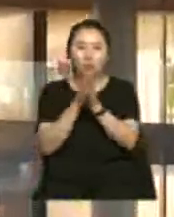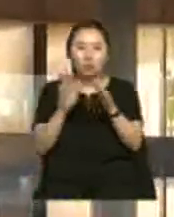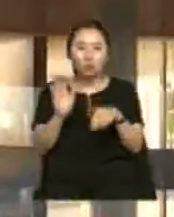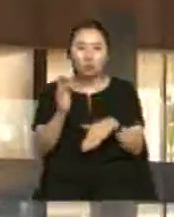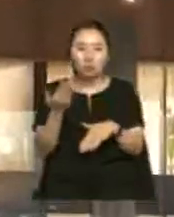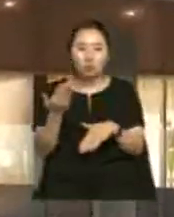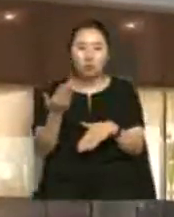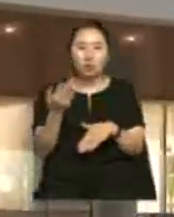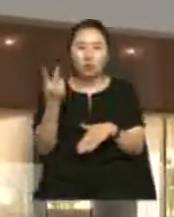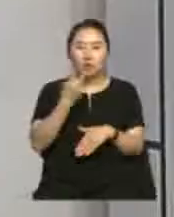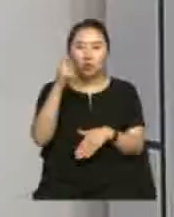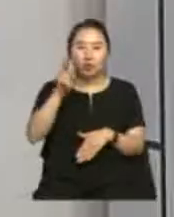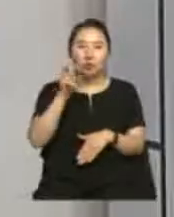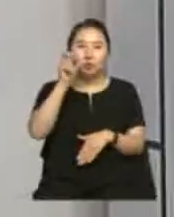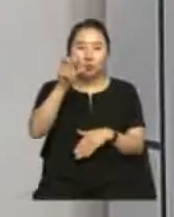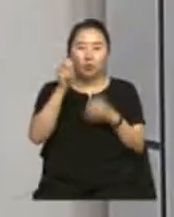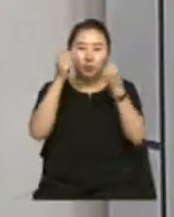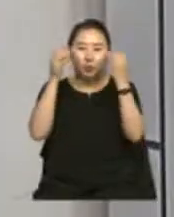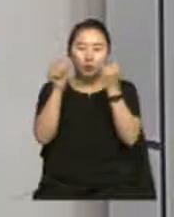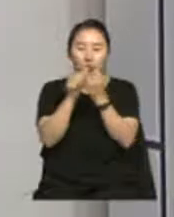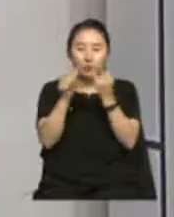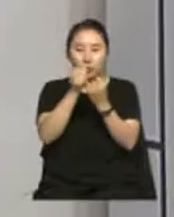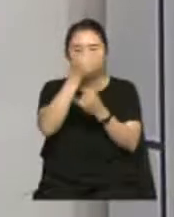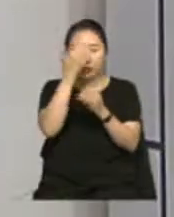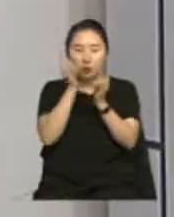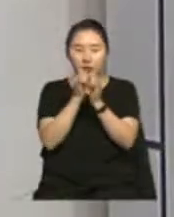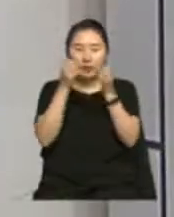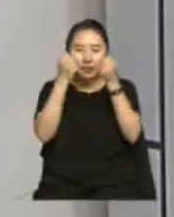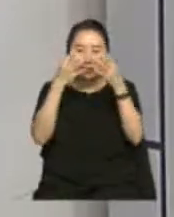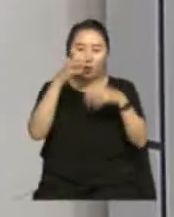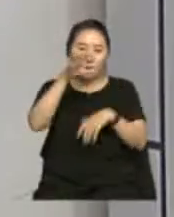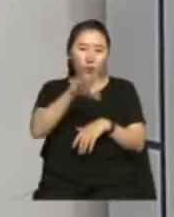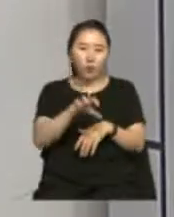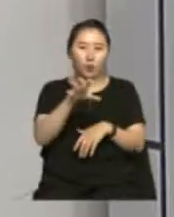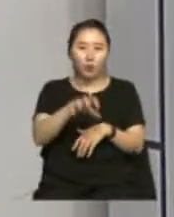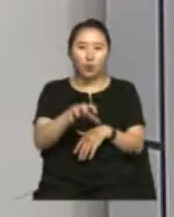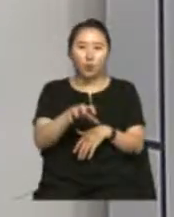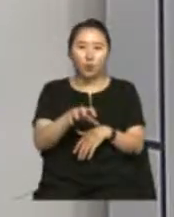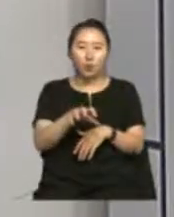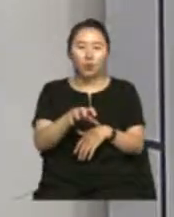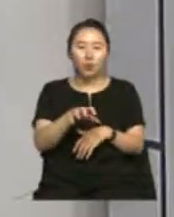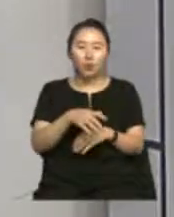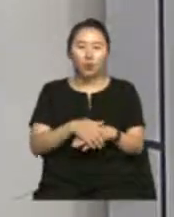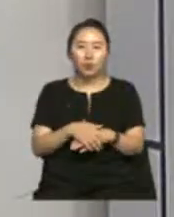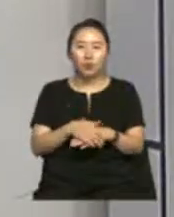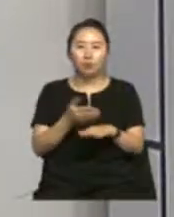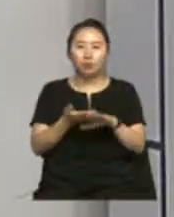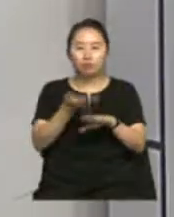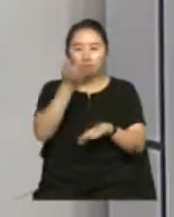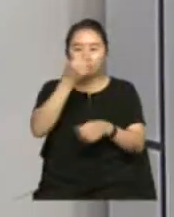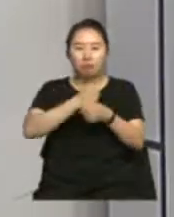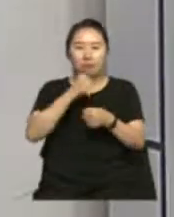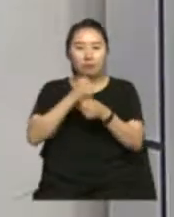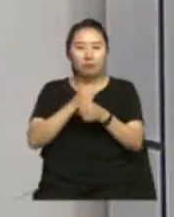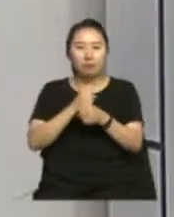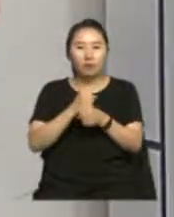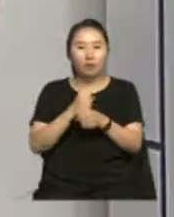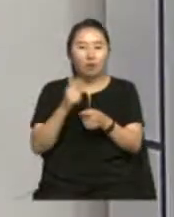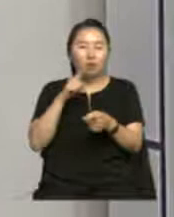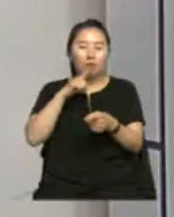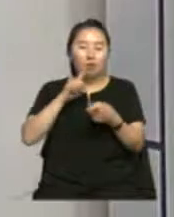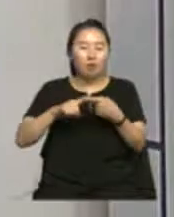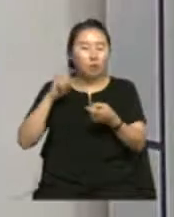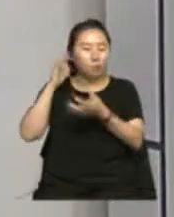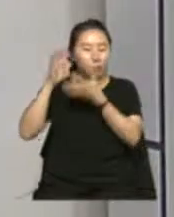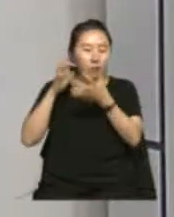들어서는데요. 2025년 신혼부부와 청년들에게 새로운 보금자리가 될 공중도시, 도로 위로 조성되는 만큼 당연히